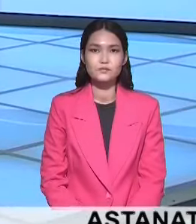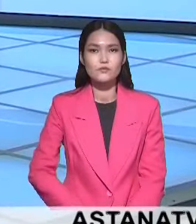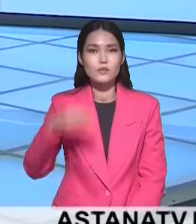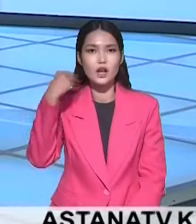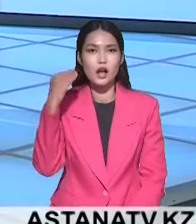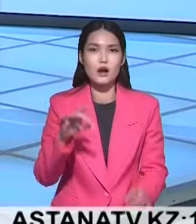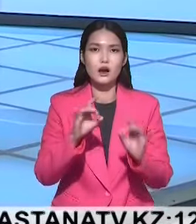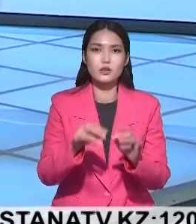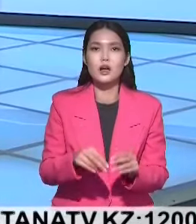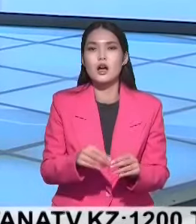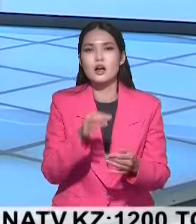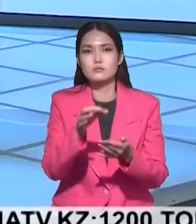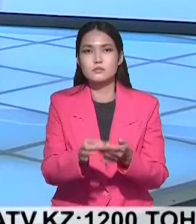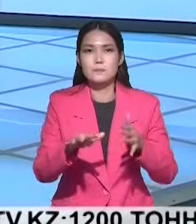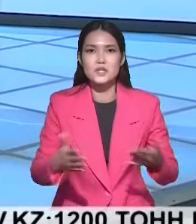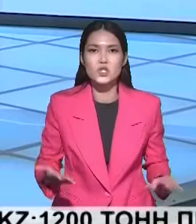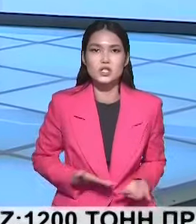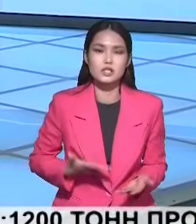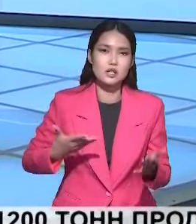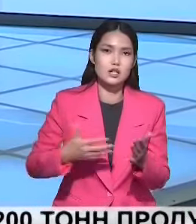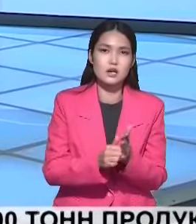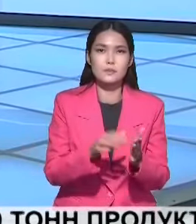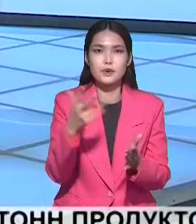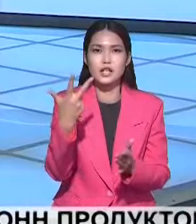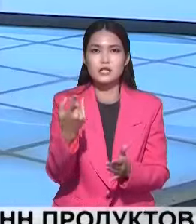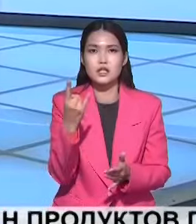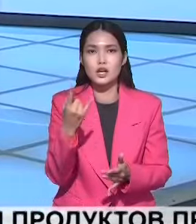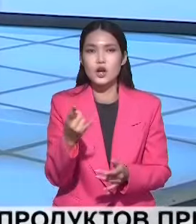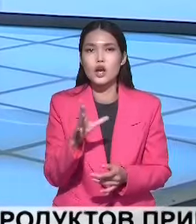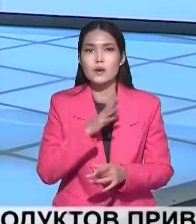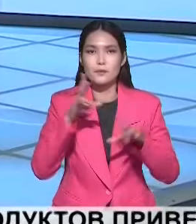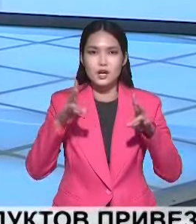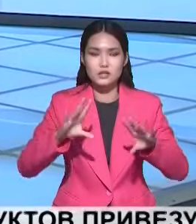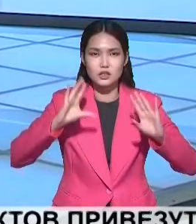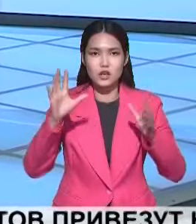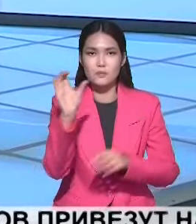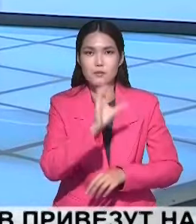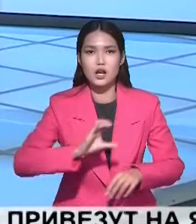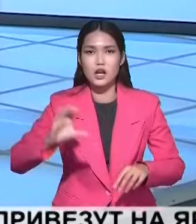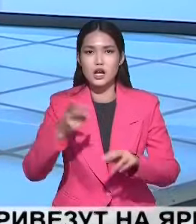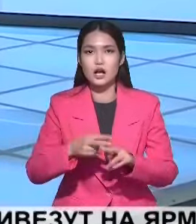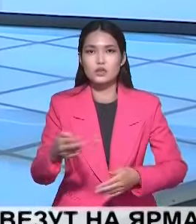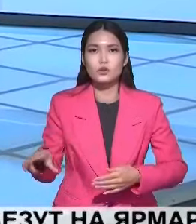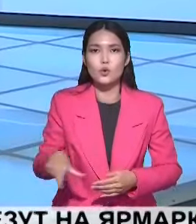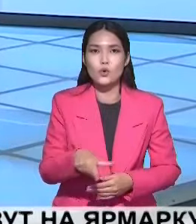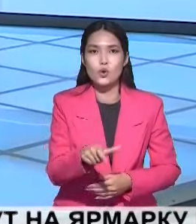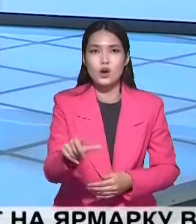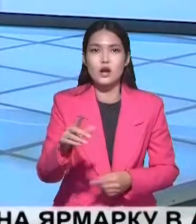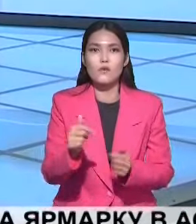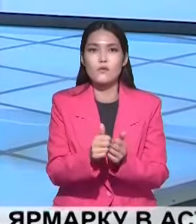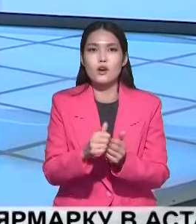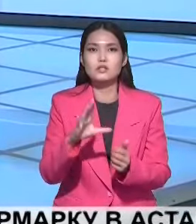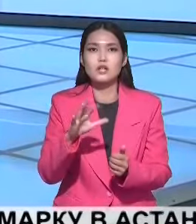В Актобе огласили приговор местному жителю, сбившему насмерть 3-летнего ребенка. Трагедия произошла в сентябре на объездной дороге возле